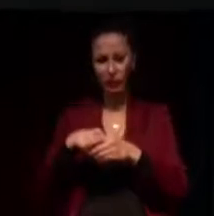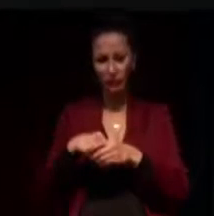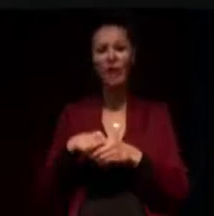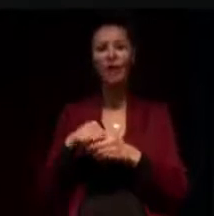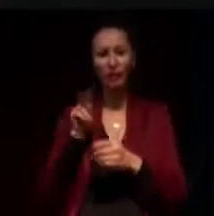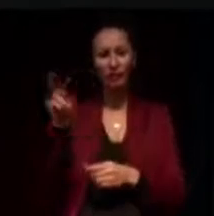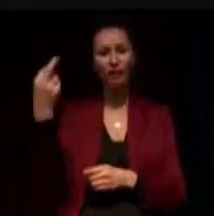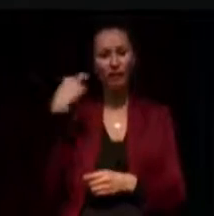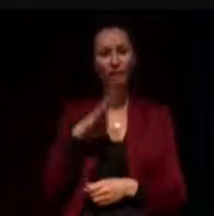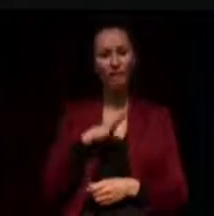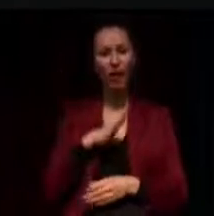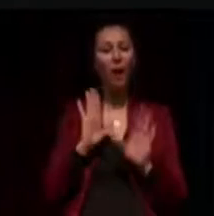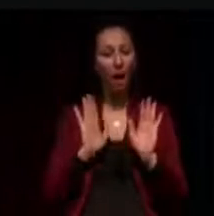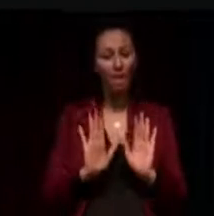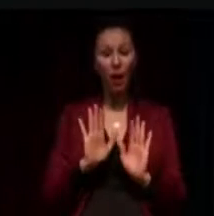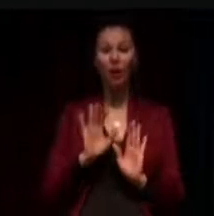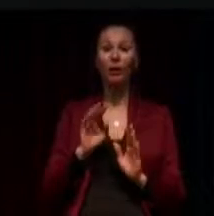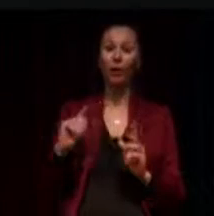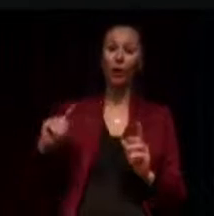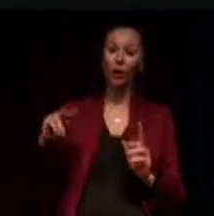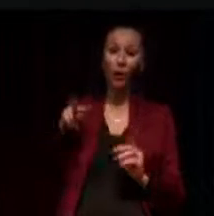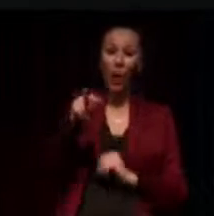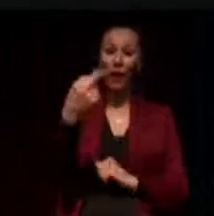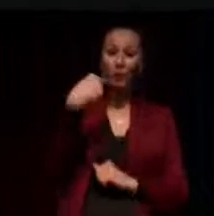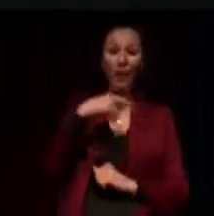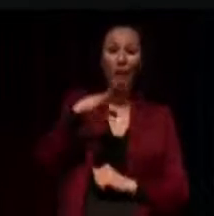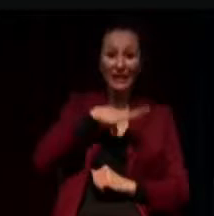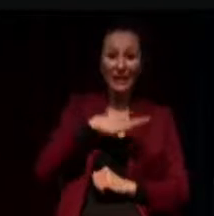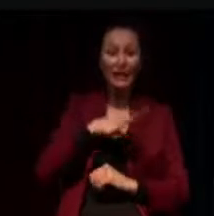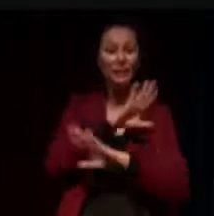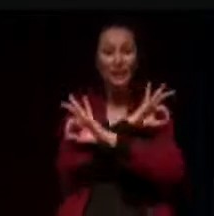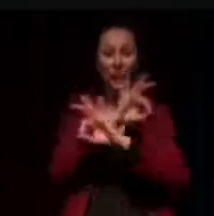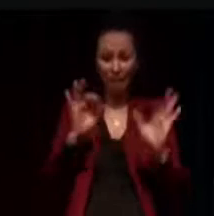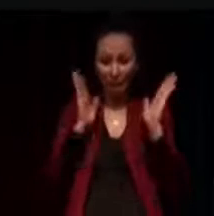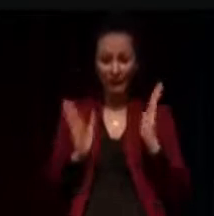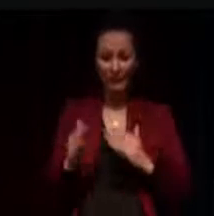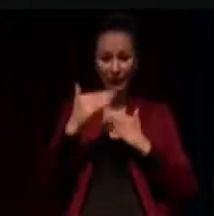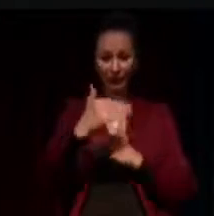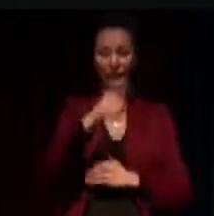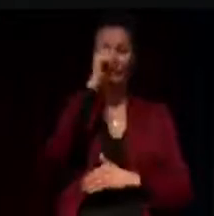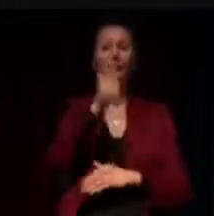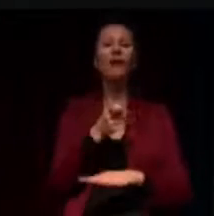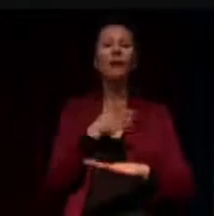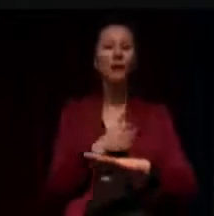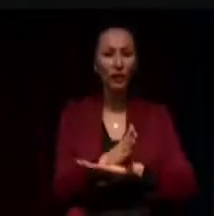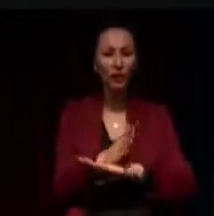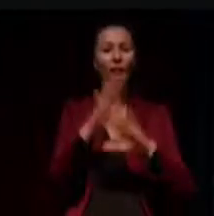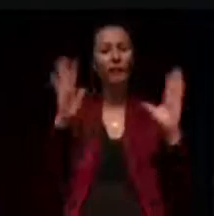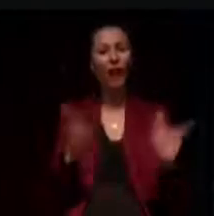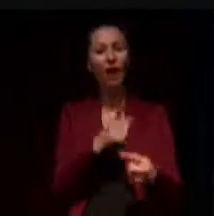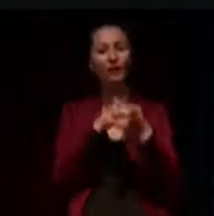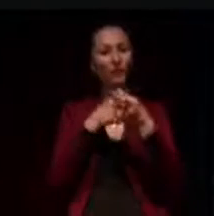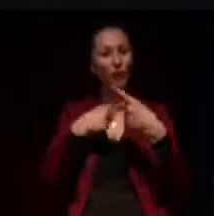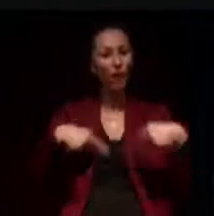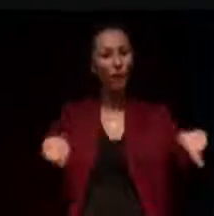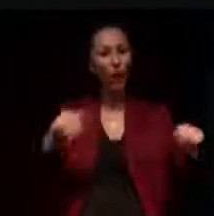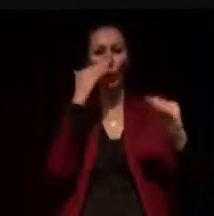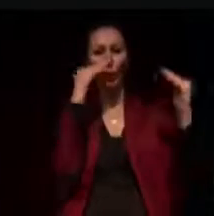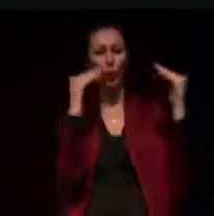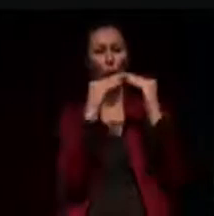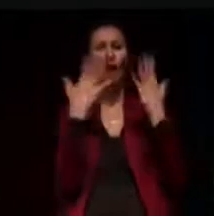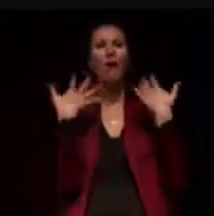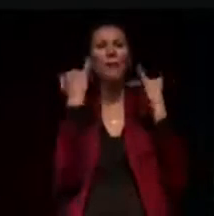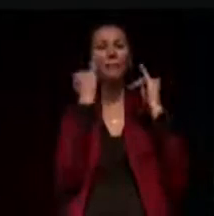muyuz? Taşıyoruz. Ama ulaşmak istediğimiz standart gerçekten daha çevreci,